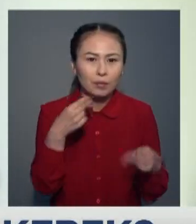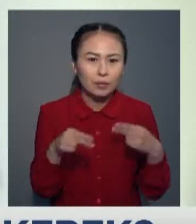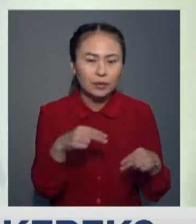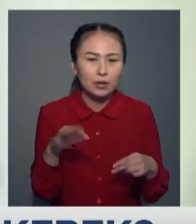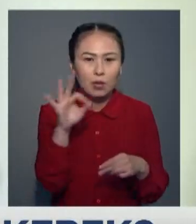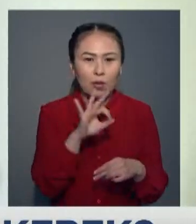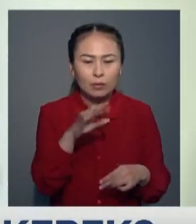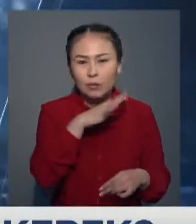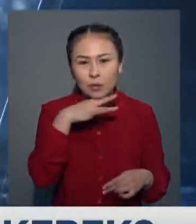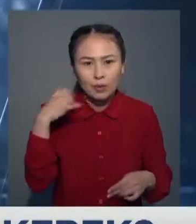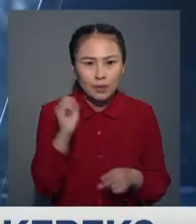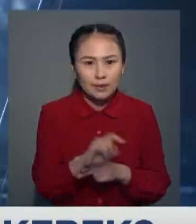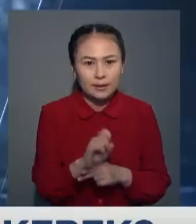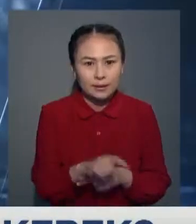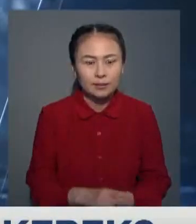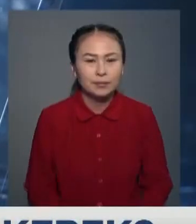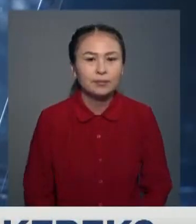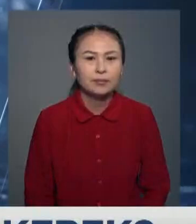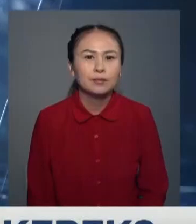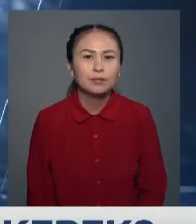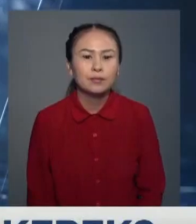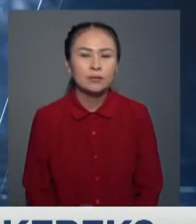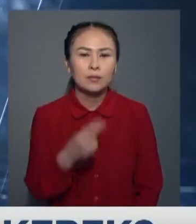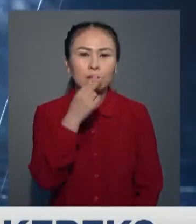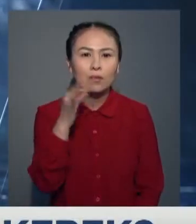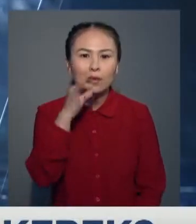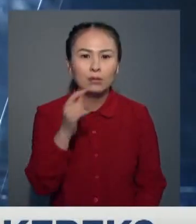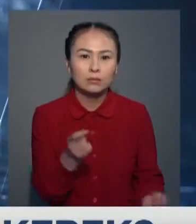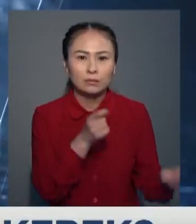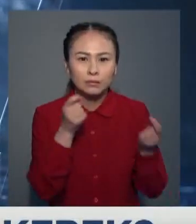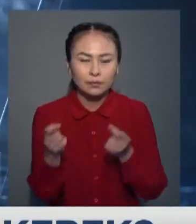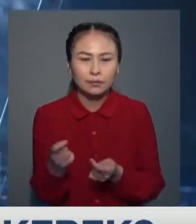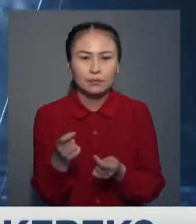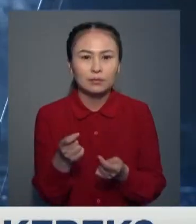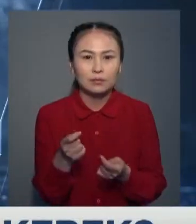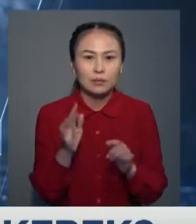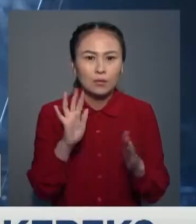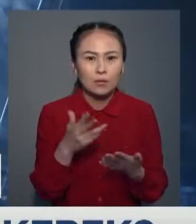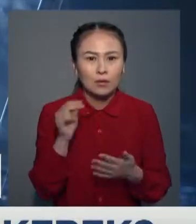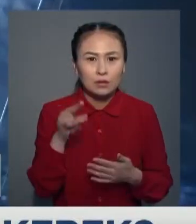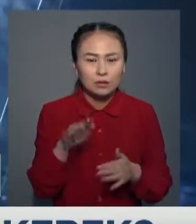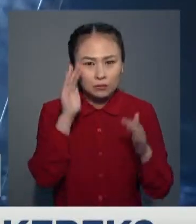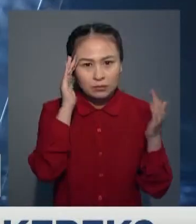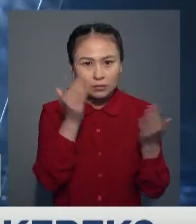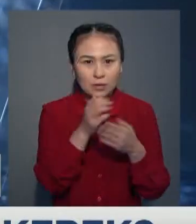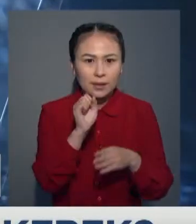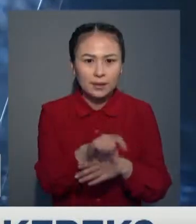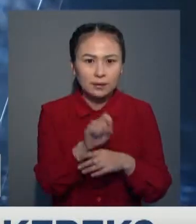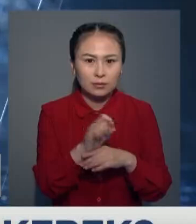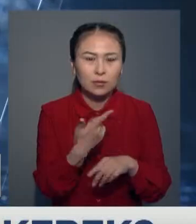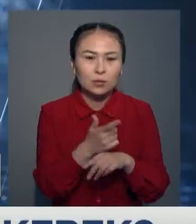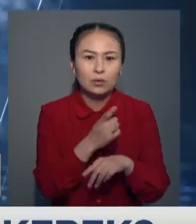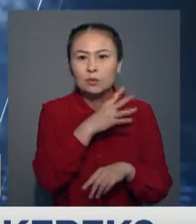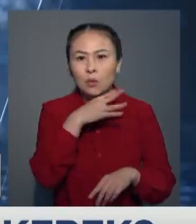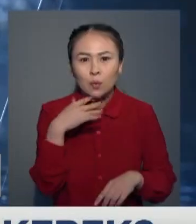өнімдеріне сұраныс күрт өскен. Азық-түлік жеткізу саласының өкілдері төтенше жағдай кезінде тұтынушылардан тапсырыстардың күрт